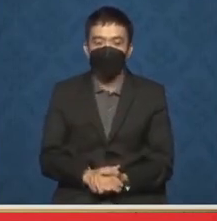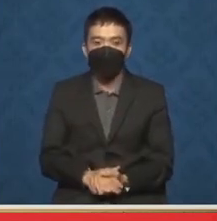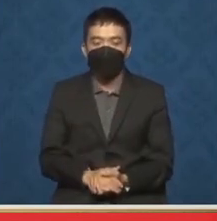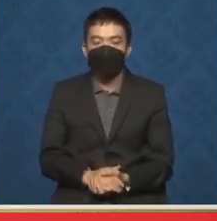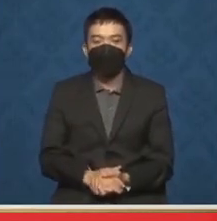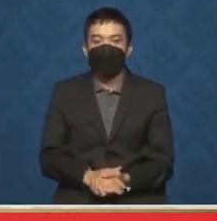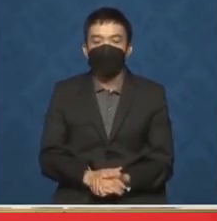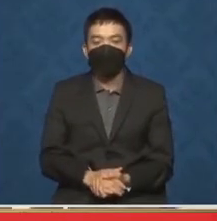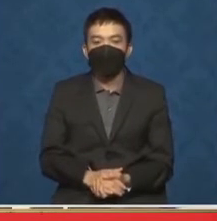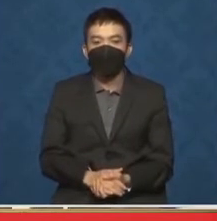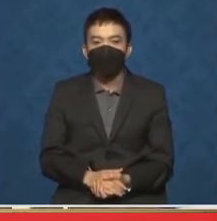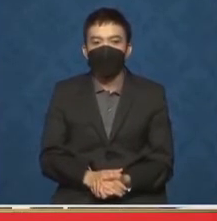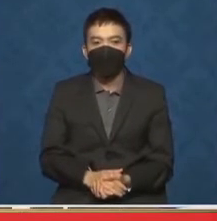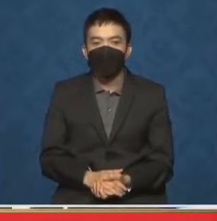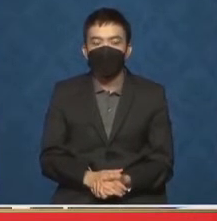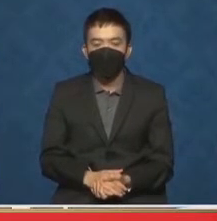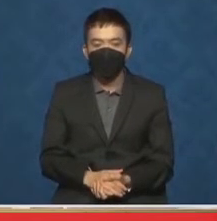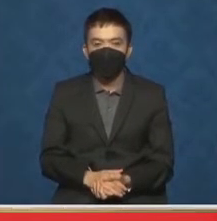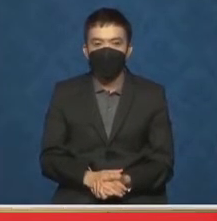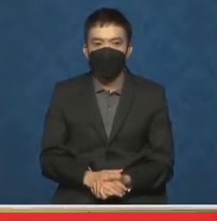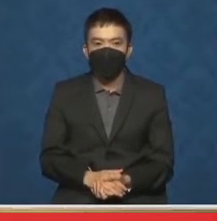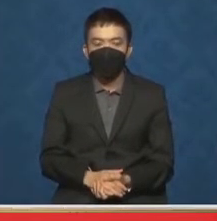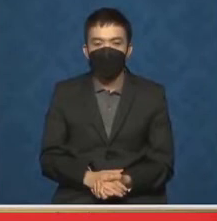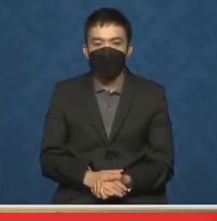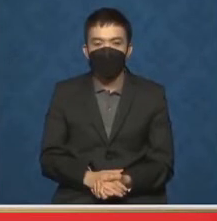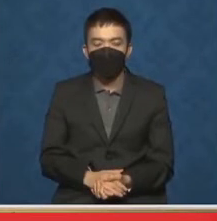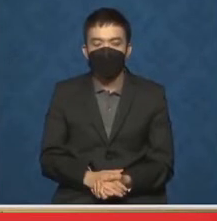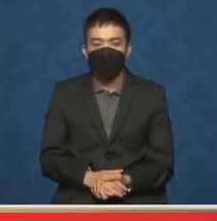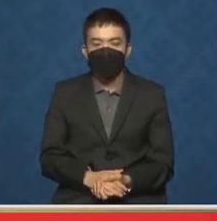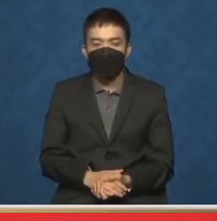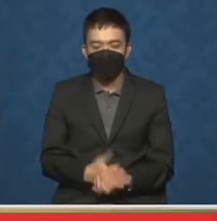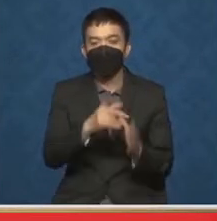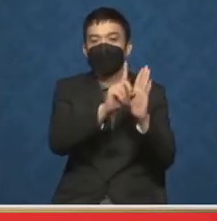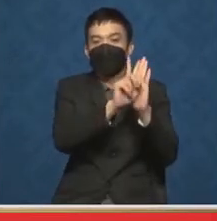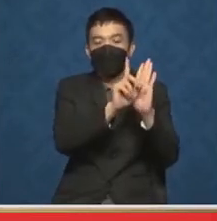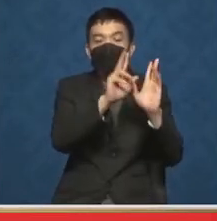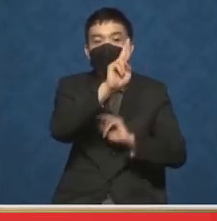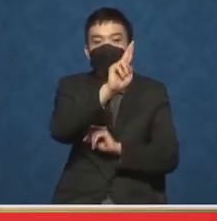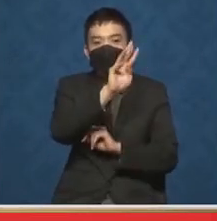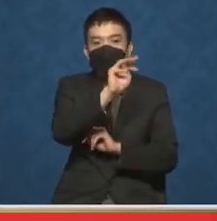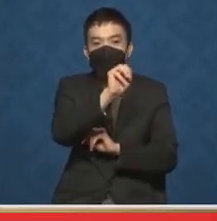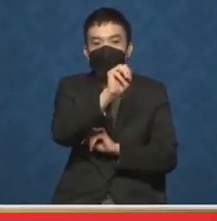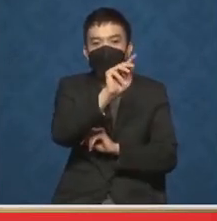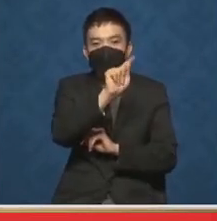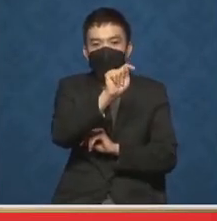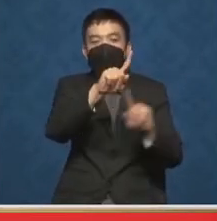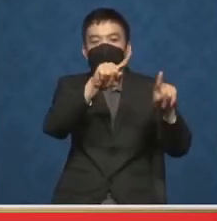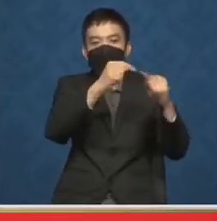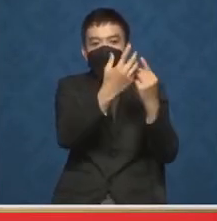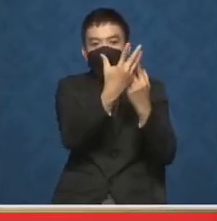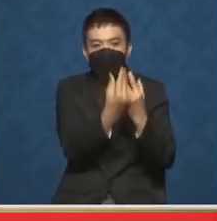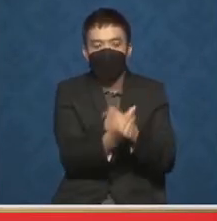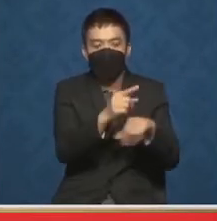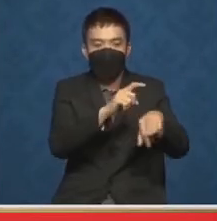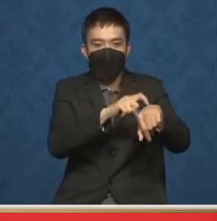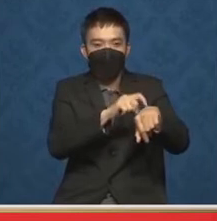ท่ถามให 3 ครั้คนตมกีครัเพรฉั้ต้องเปลือเวลาของทานเหืออยู่ 3 นาทีเสร็ธัณสุดทนเชอนะครับหรอเว